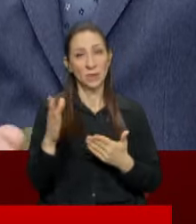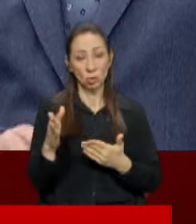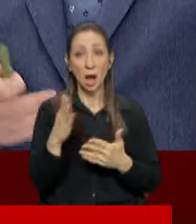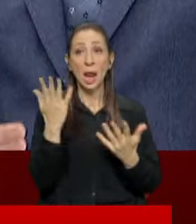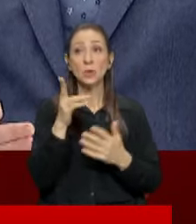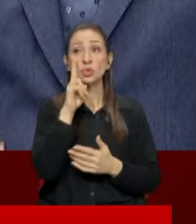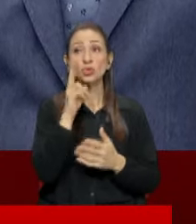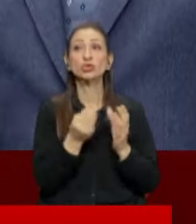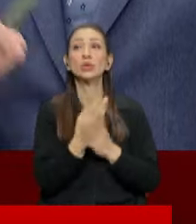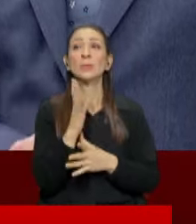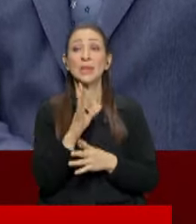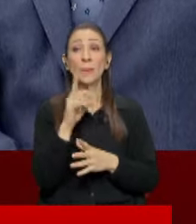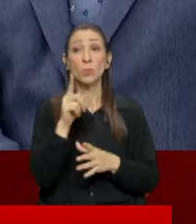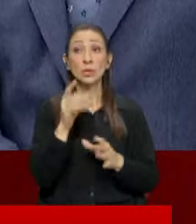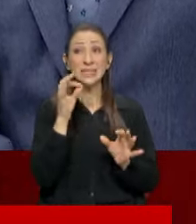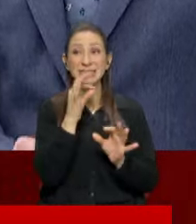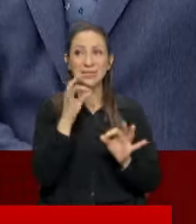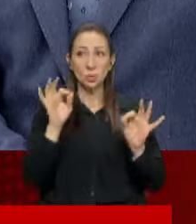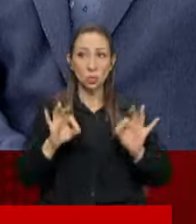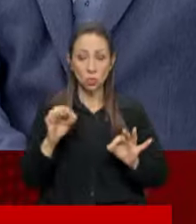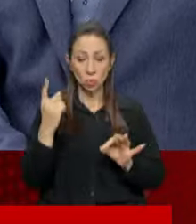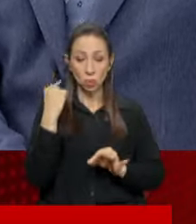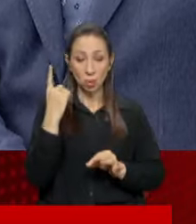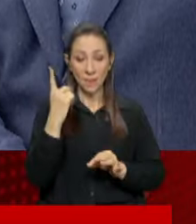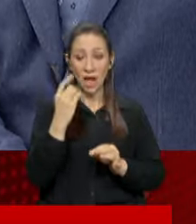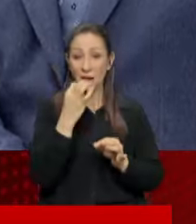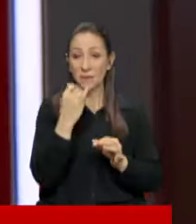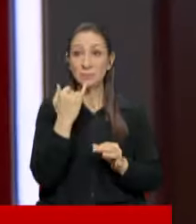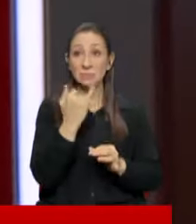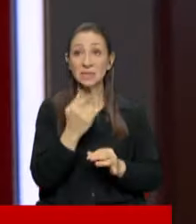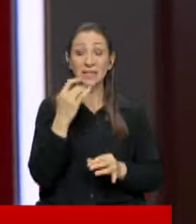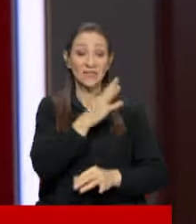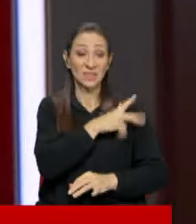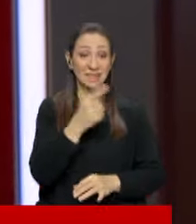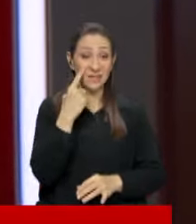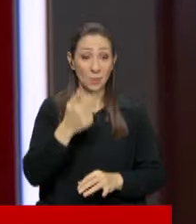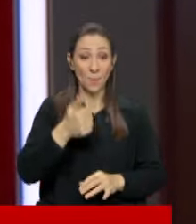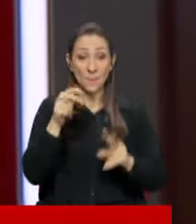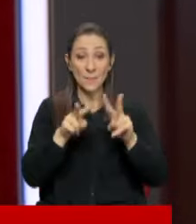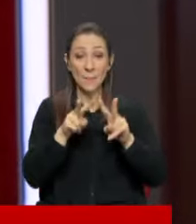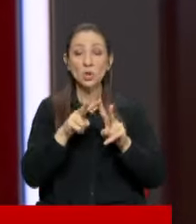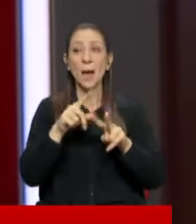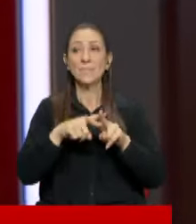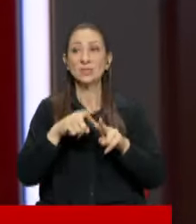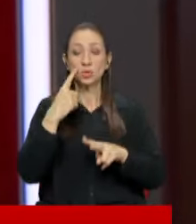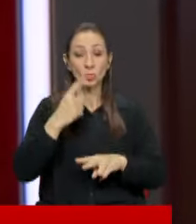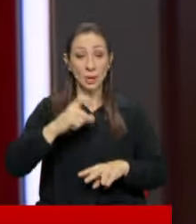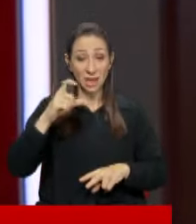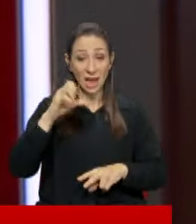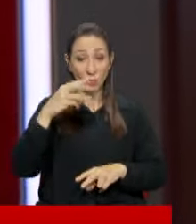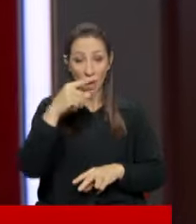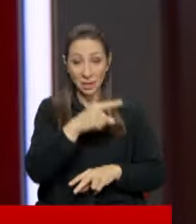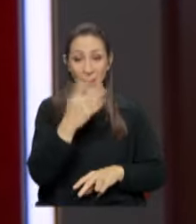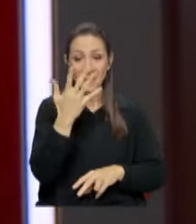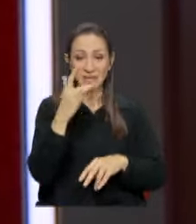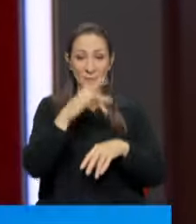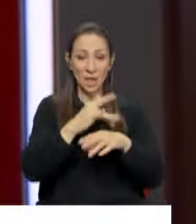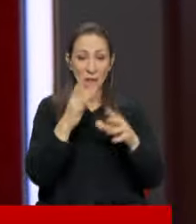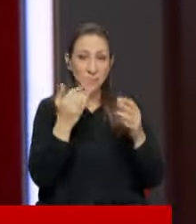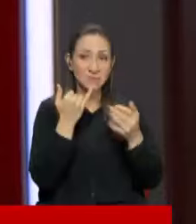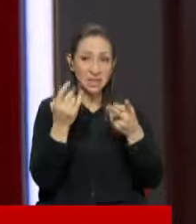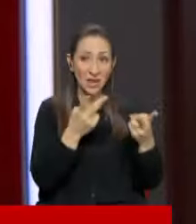Hala bir sonuç çıkmadı. Bu kritik günde dün Ankara'nın bir konuğu vardı. Filistin Devlet Başkanı Mahmut Abbas, Cumhurbaşkanı Erdoğan onu Beştepe'de ağırladı.